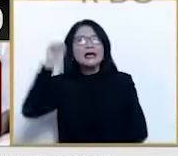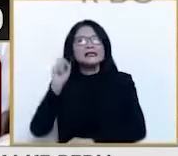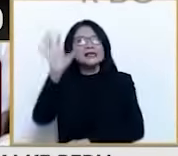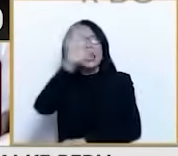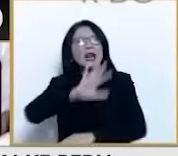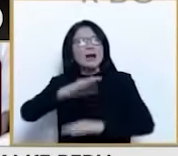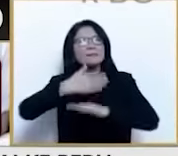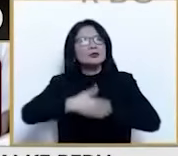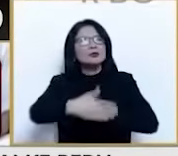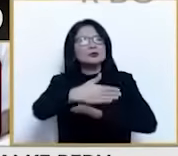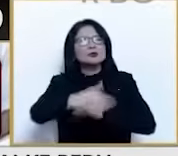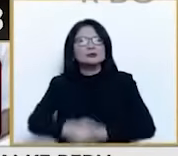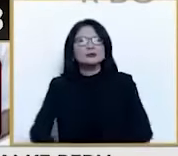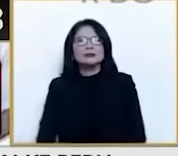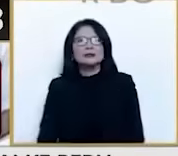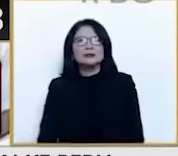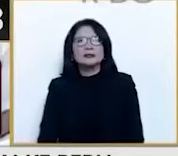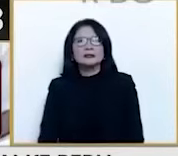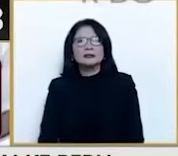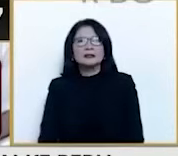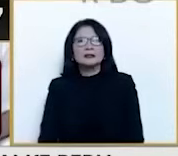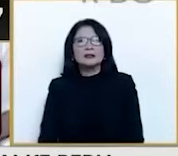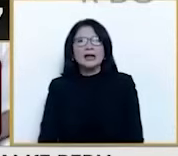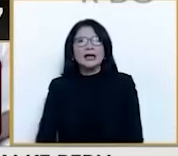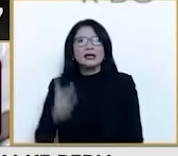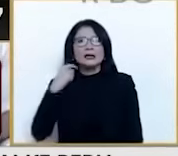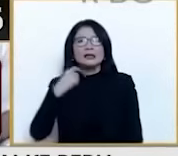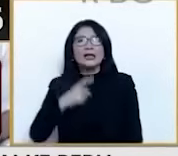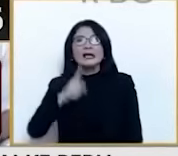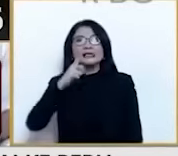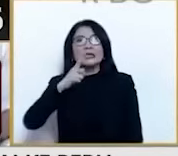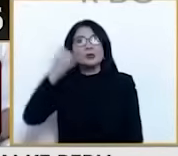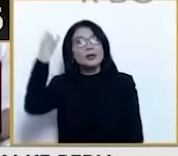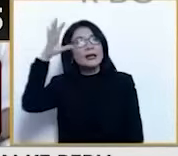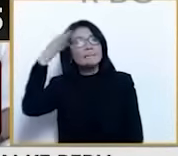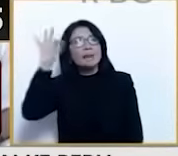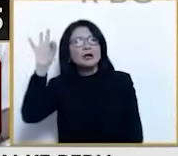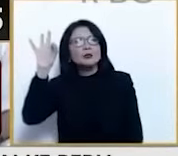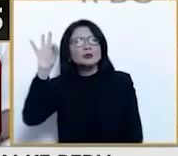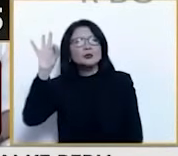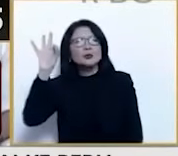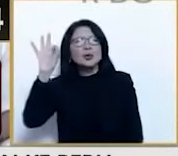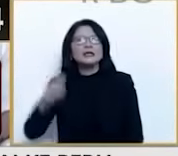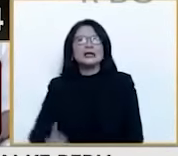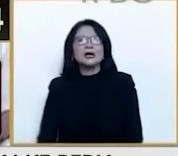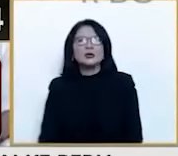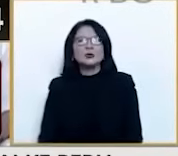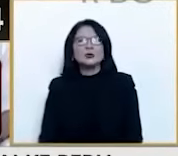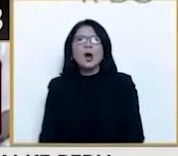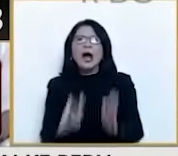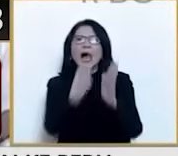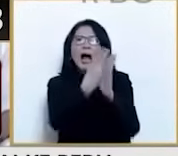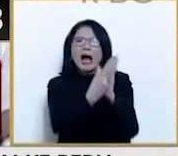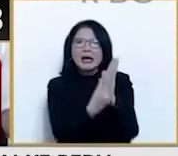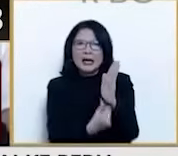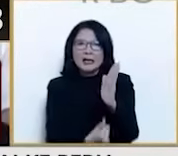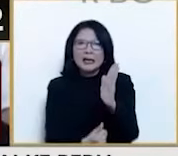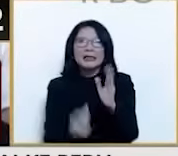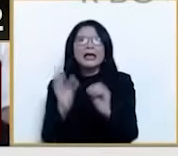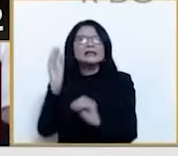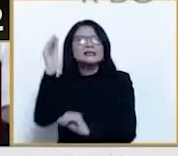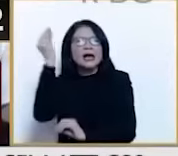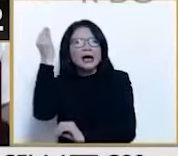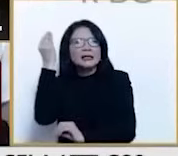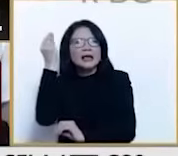terbarukan, dan kita akan melakukan satu inovasi yaitu climate budget. Anggaran Pemprov